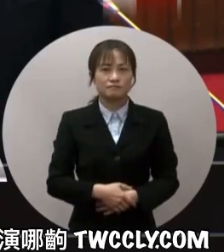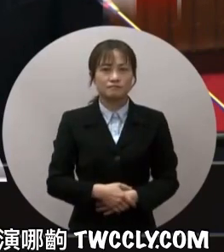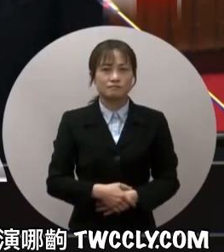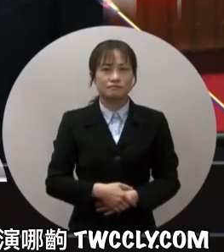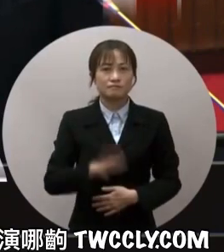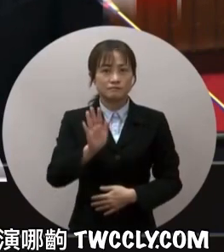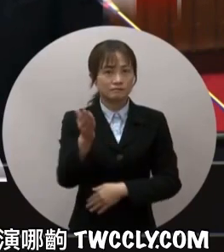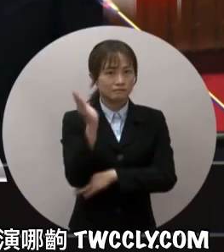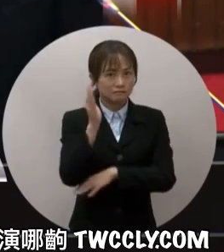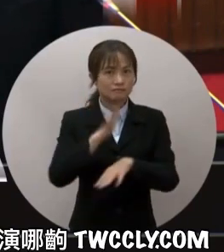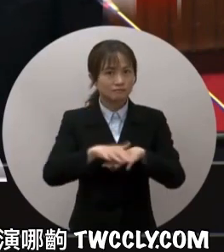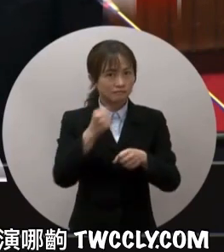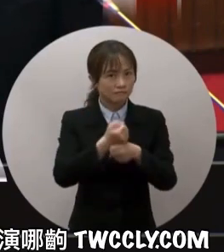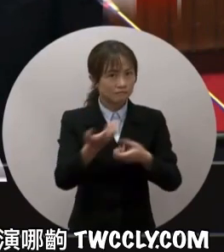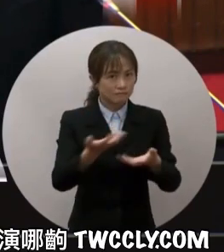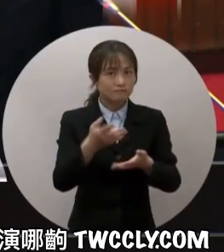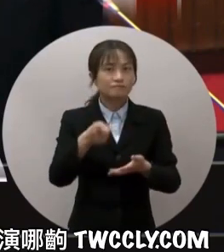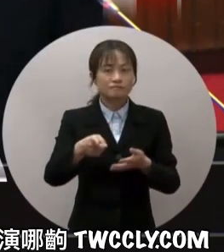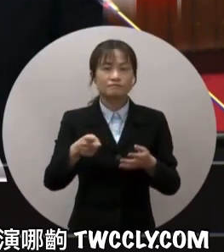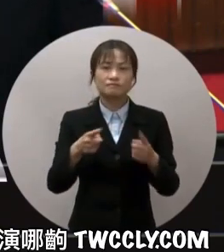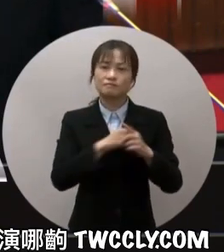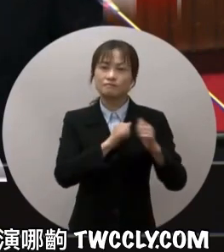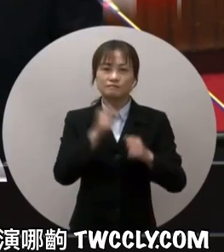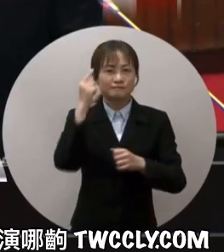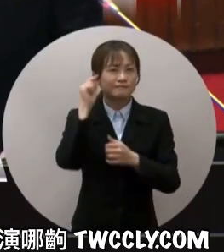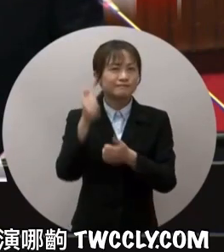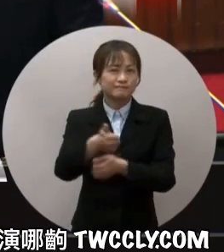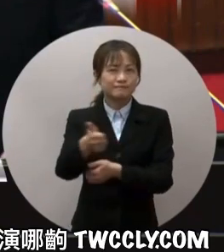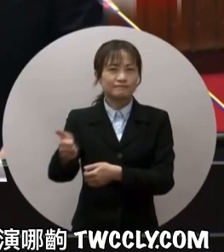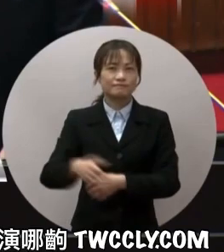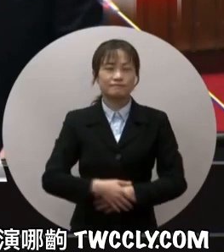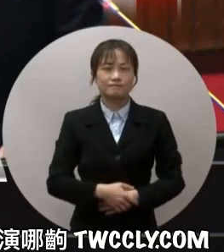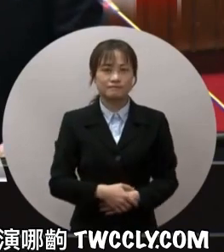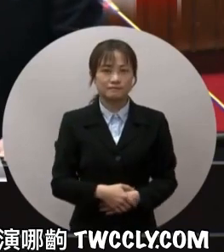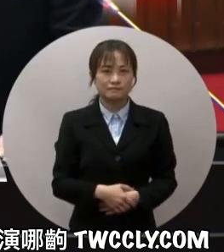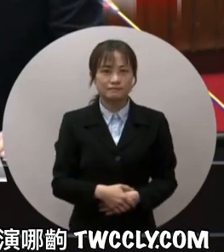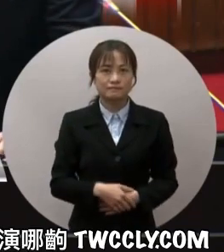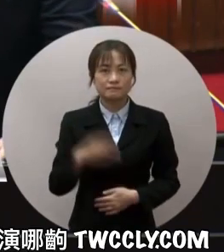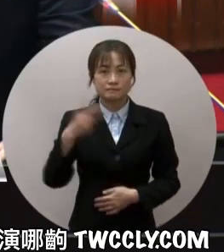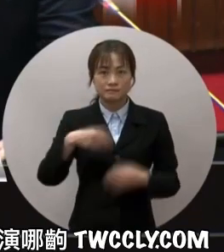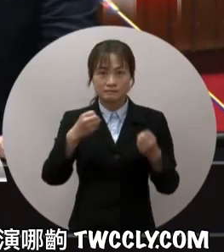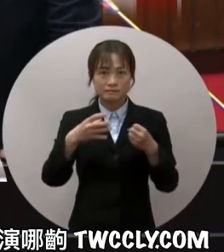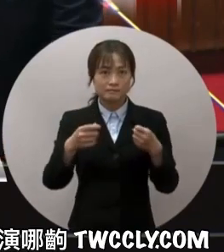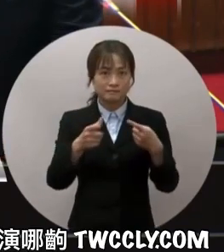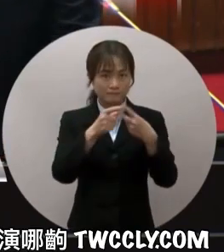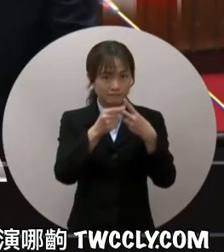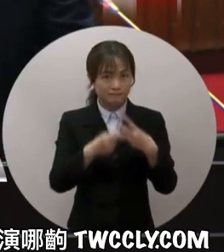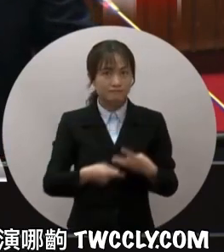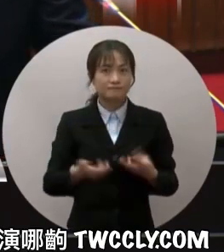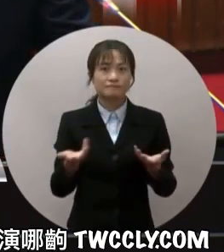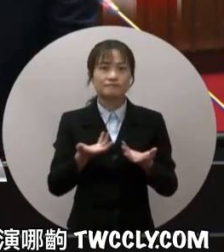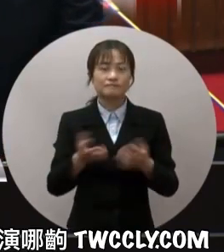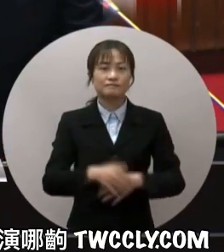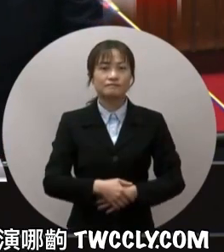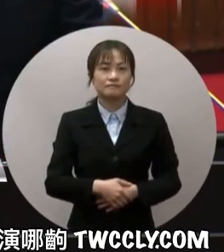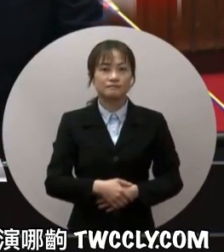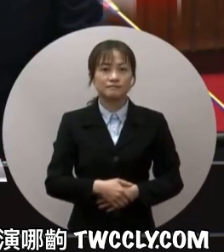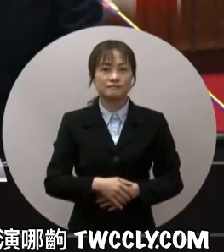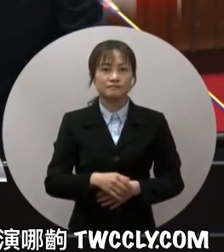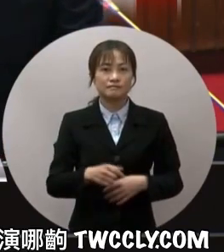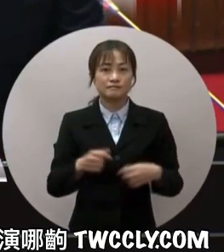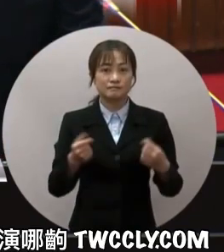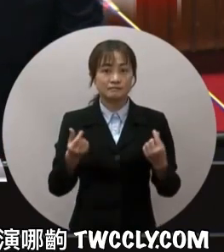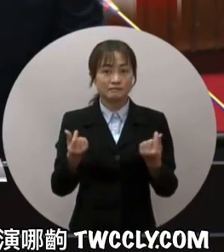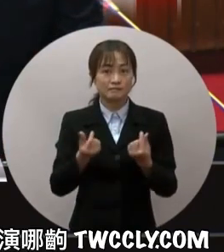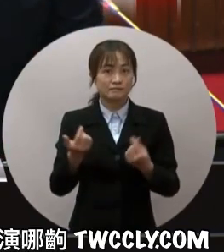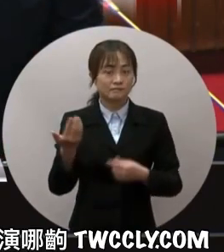政府會做事也是讓人民高度肯定那我想接下來是不是我就也談一下幾個議題就是其實上次也